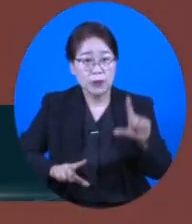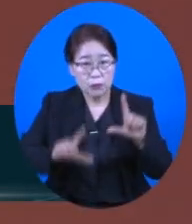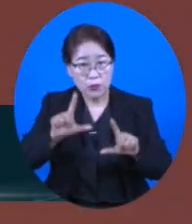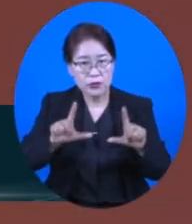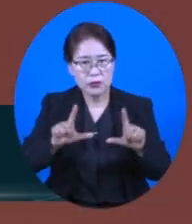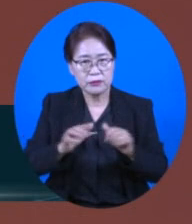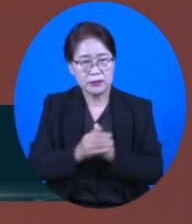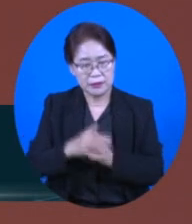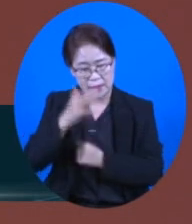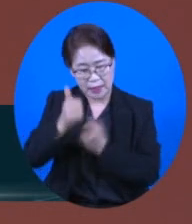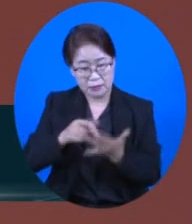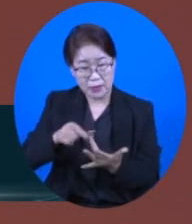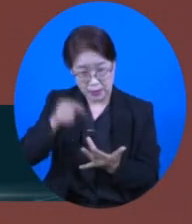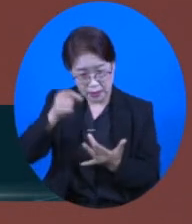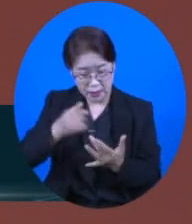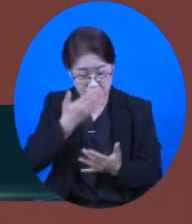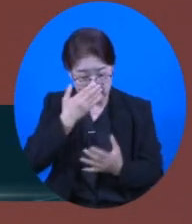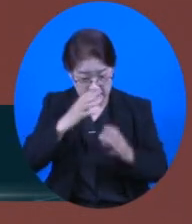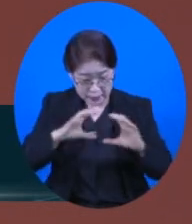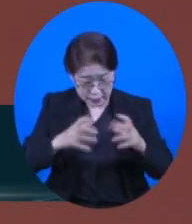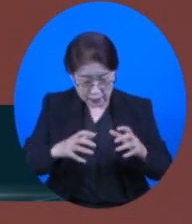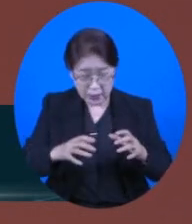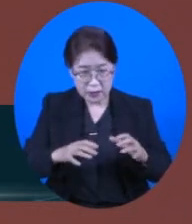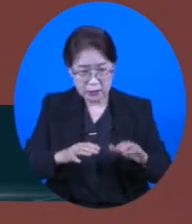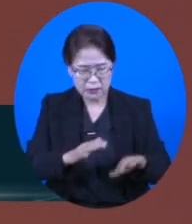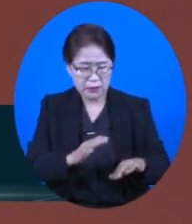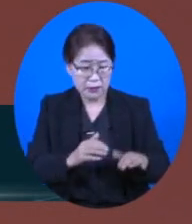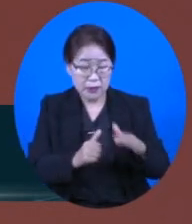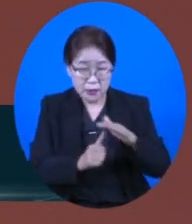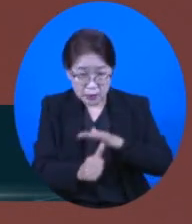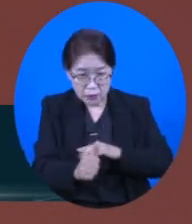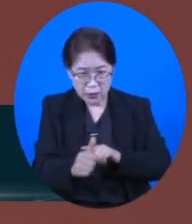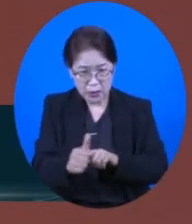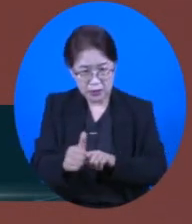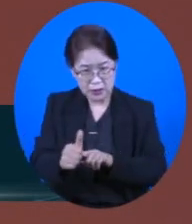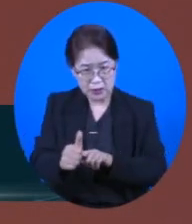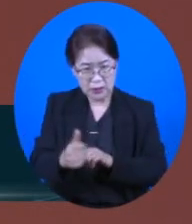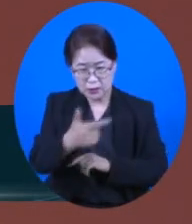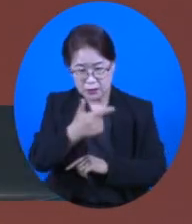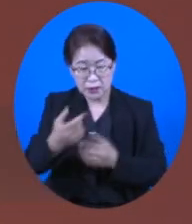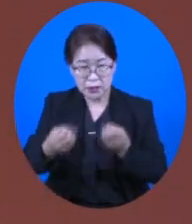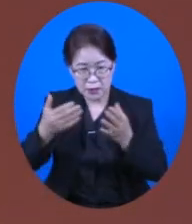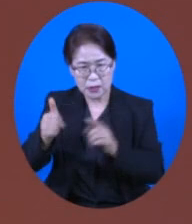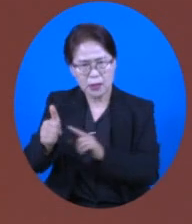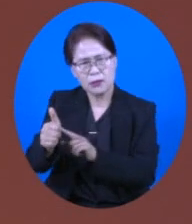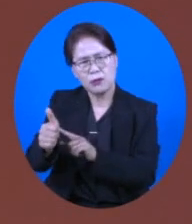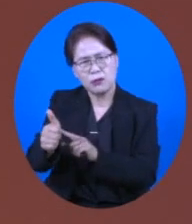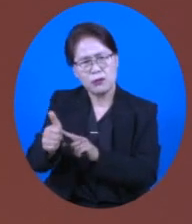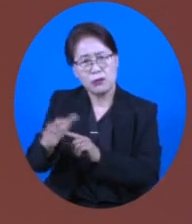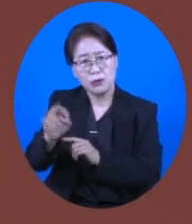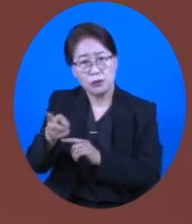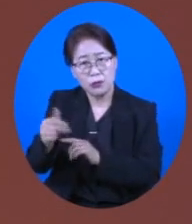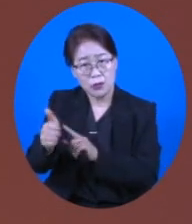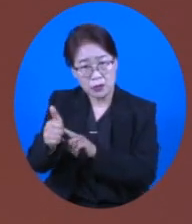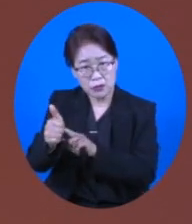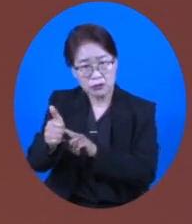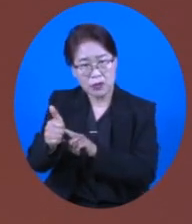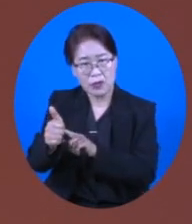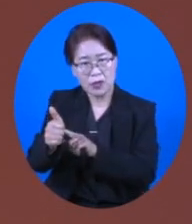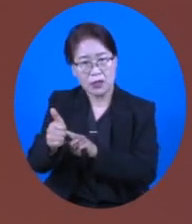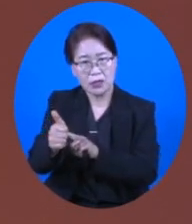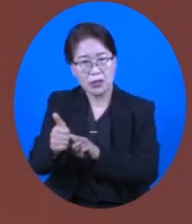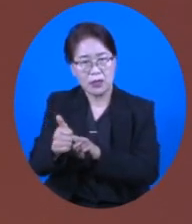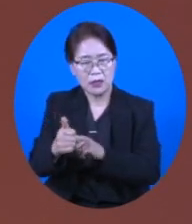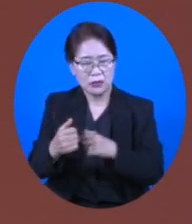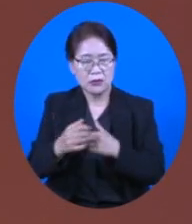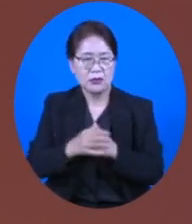하나님의 택한 선민 이스라엘 백성을 대표하는 대제사장 여호수아가 죄로